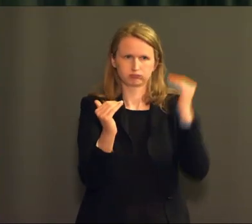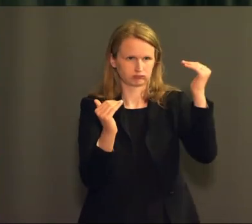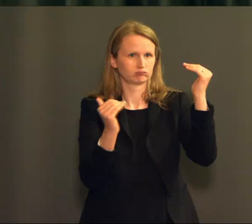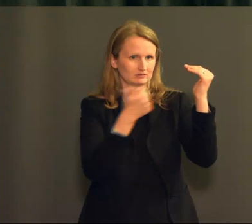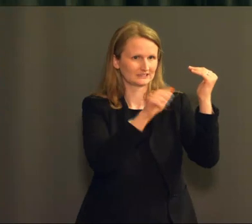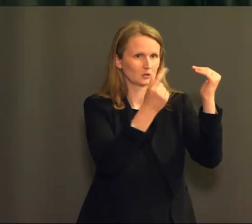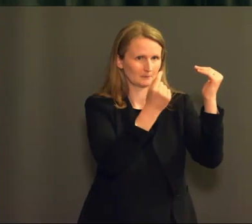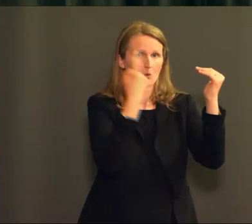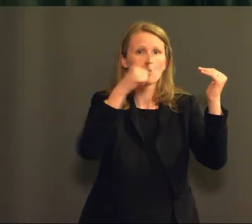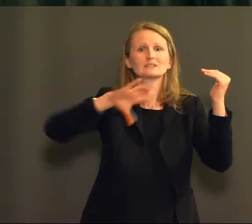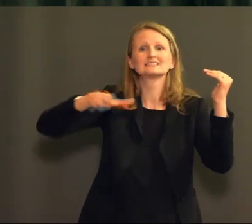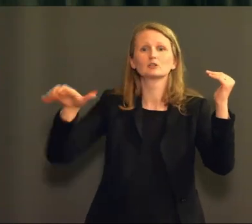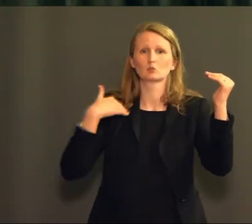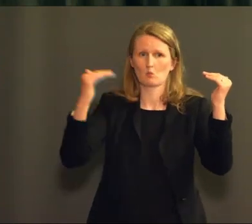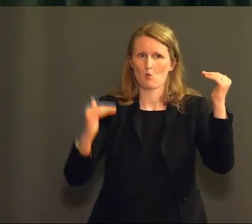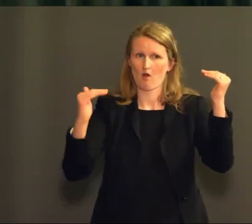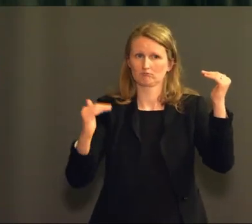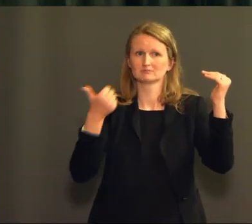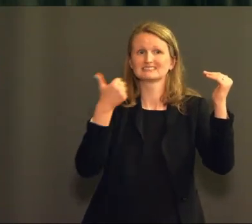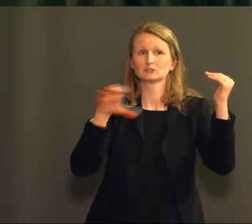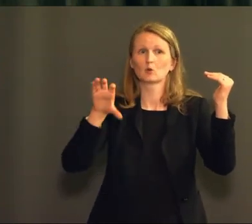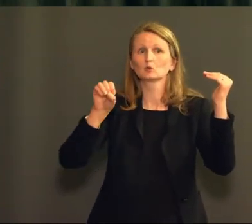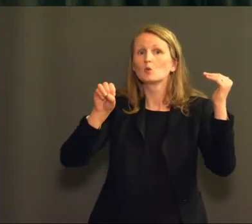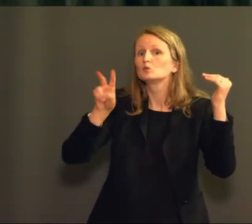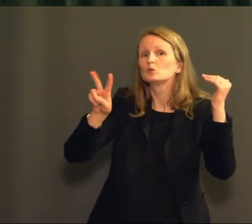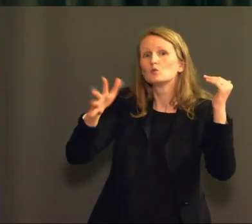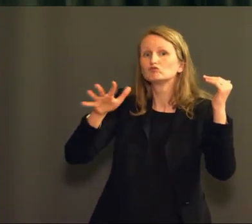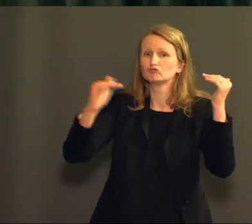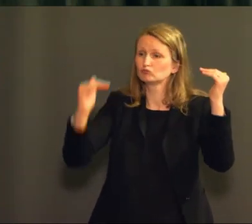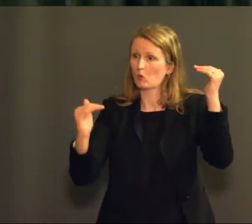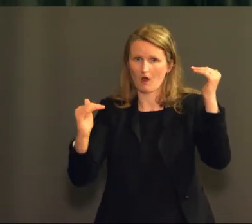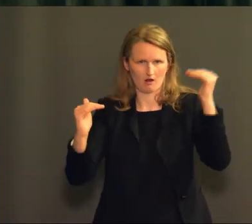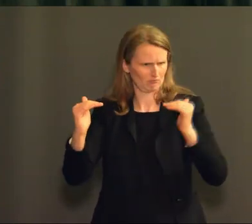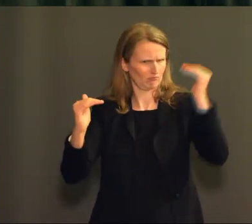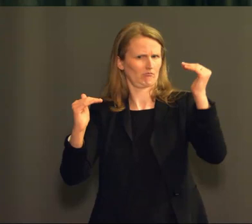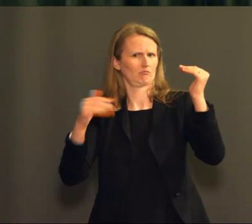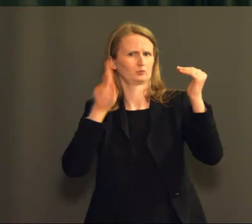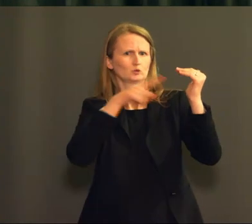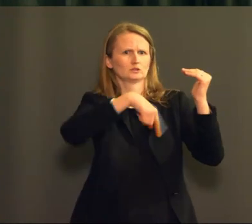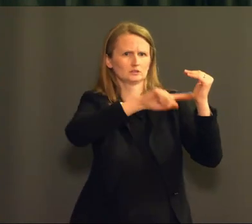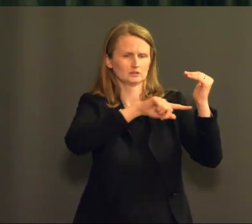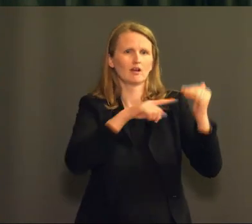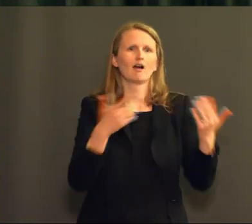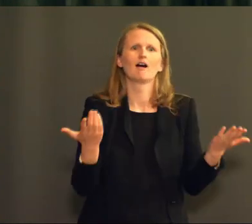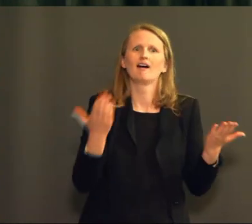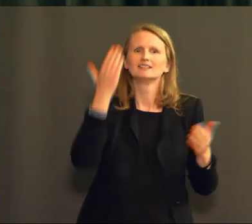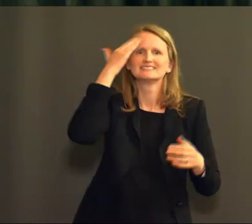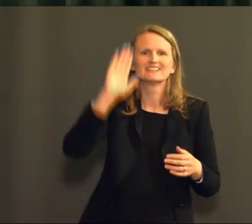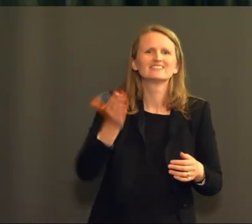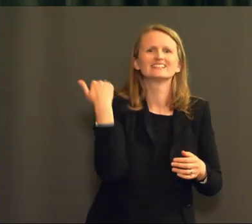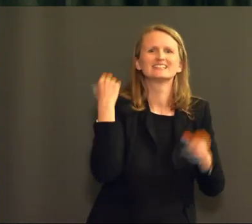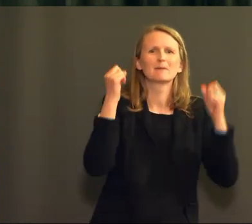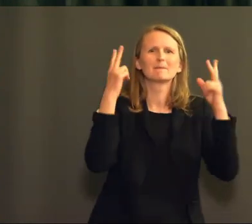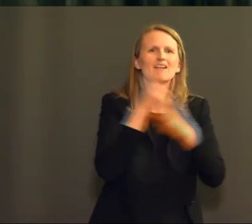secteurs. Grâce aux vacances de Pâques étendues sur une période de 3 semaines, le taux d'incidence a